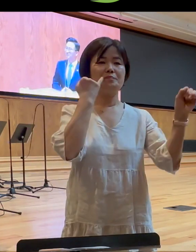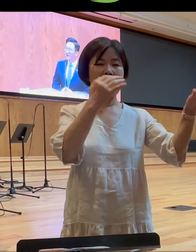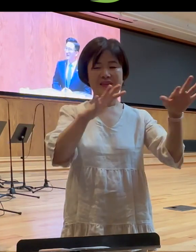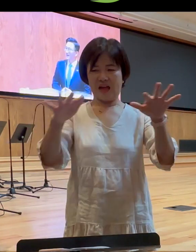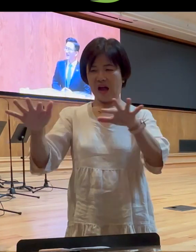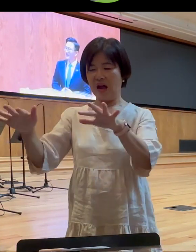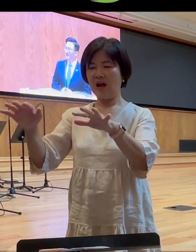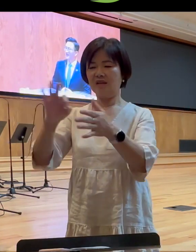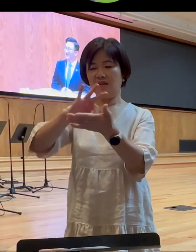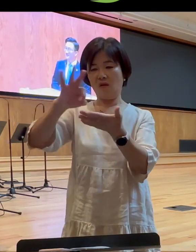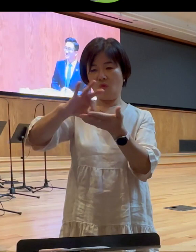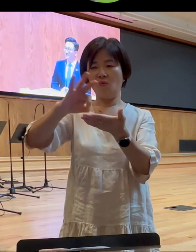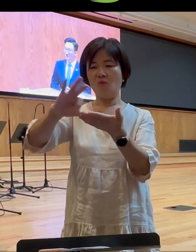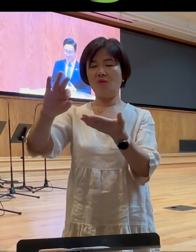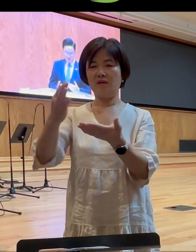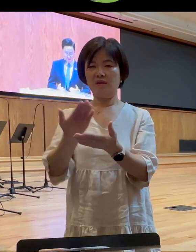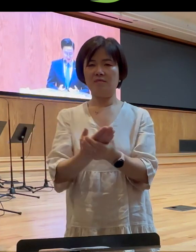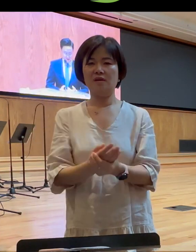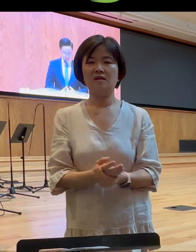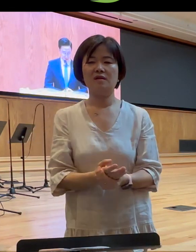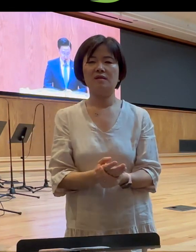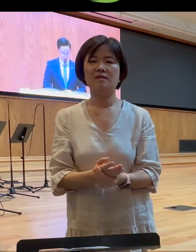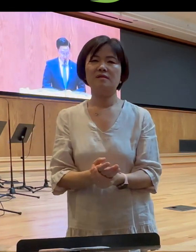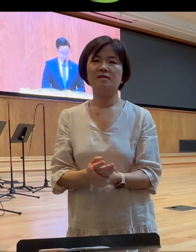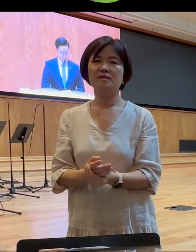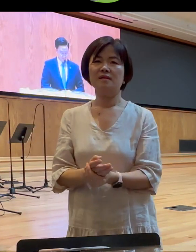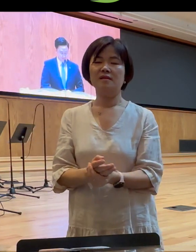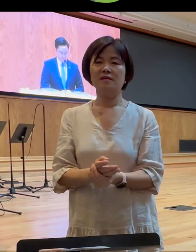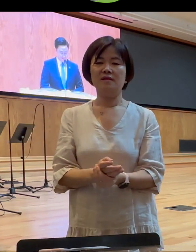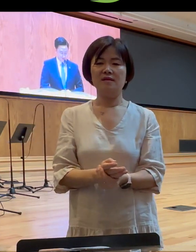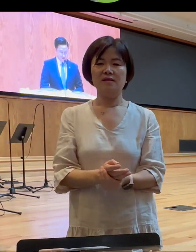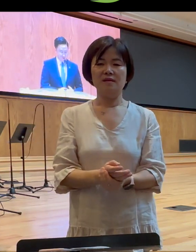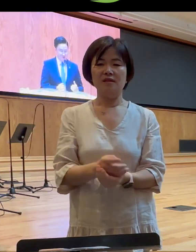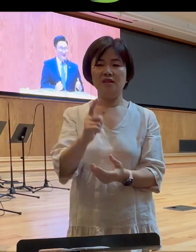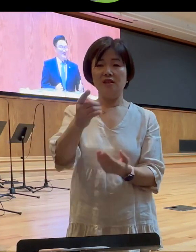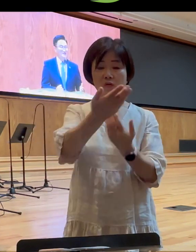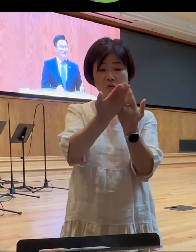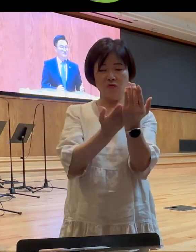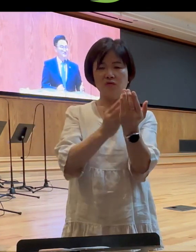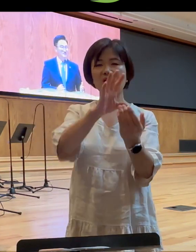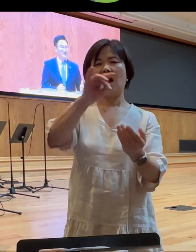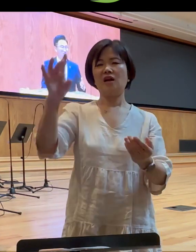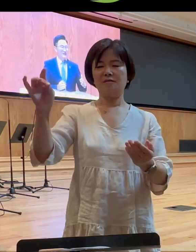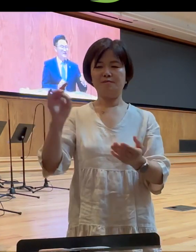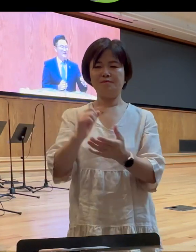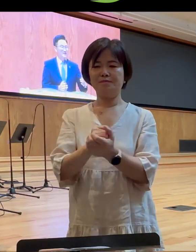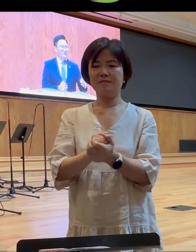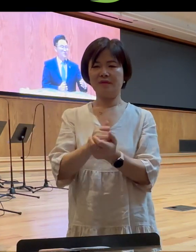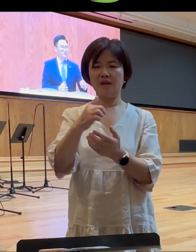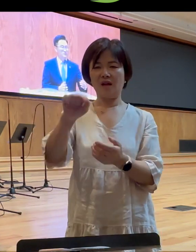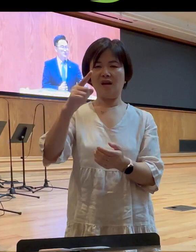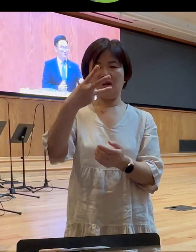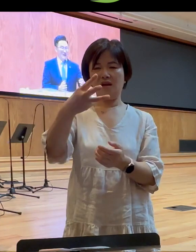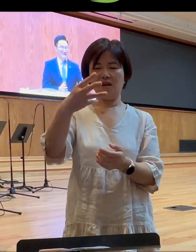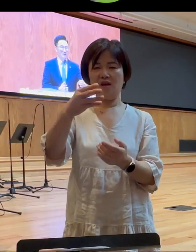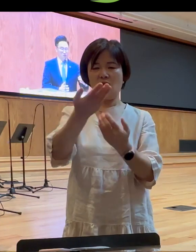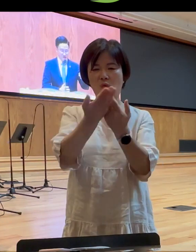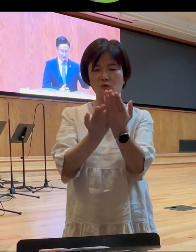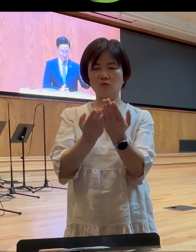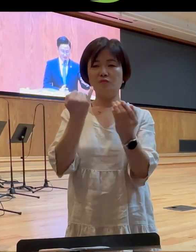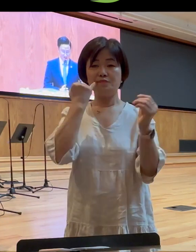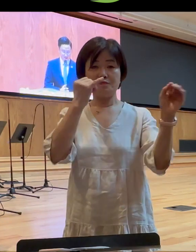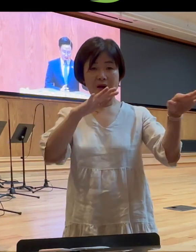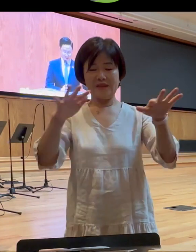갈릴리 바다라는 명칭을 씁니다. 이 호수는 가끔 갈릴리 호수 바다